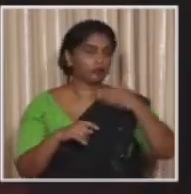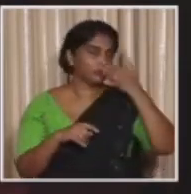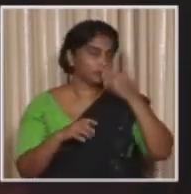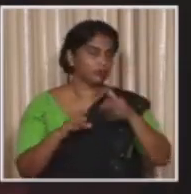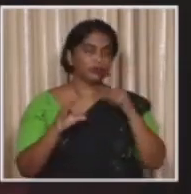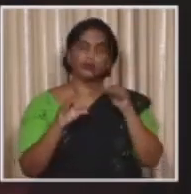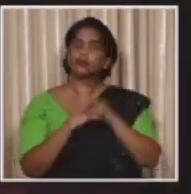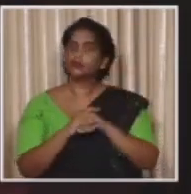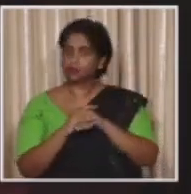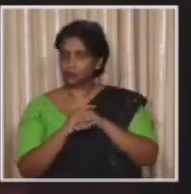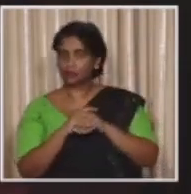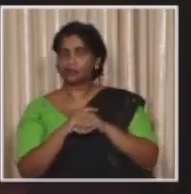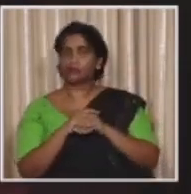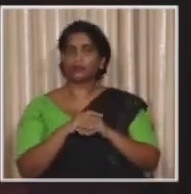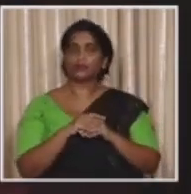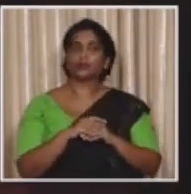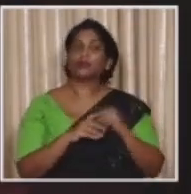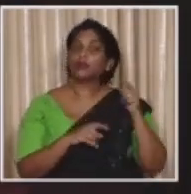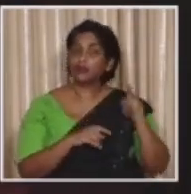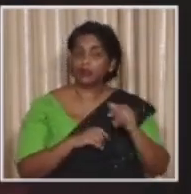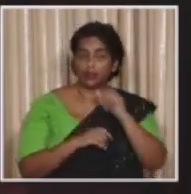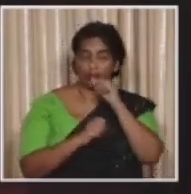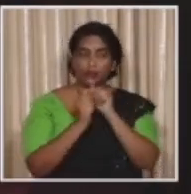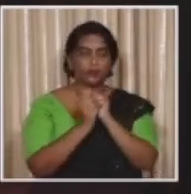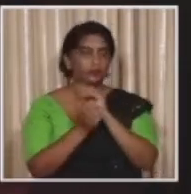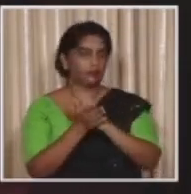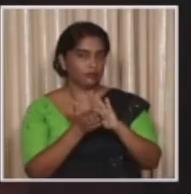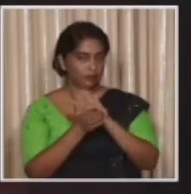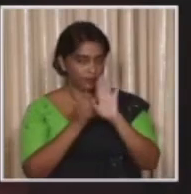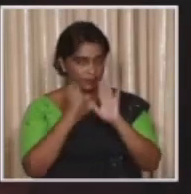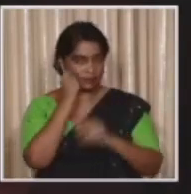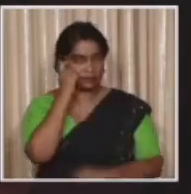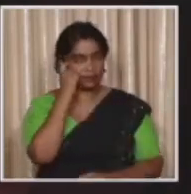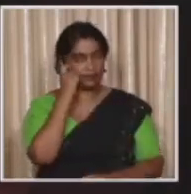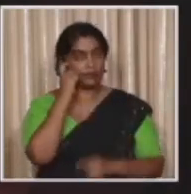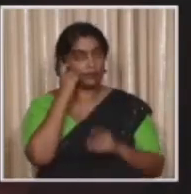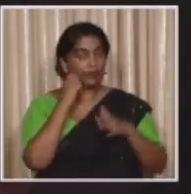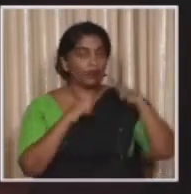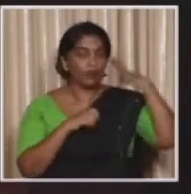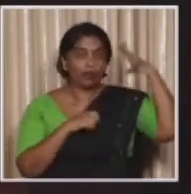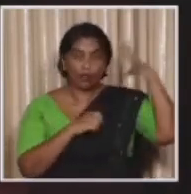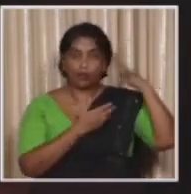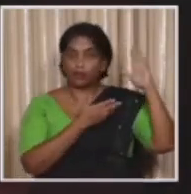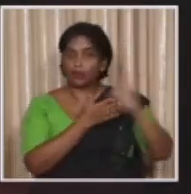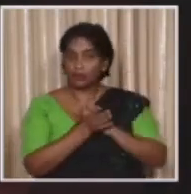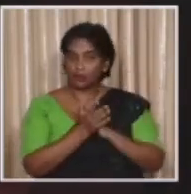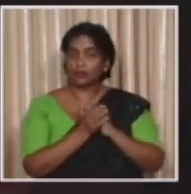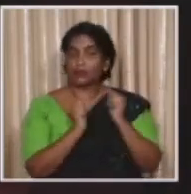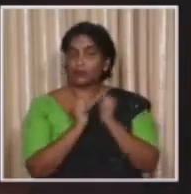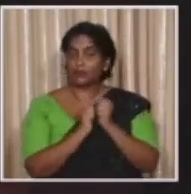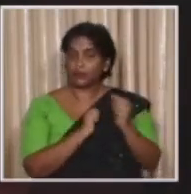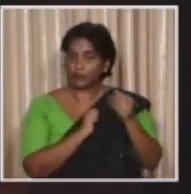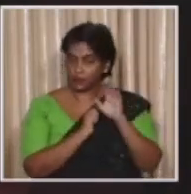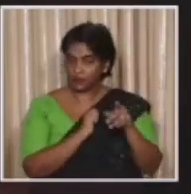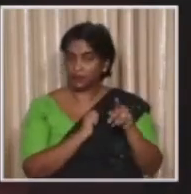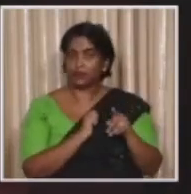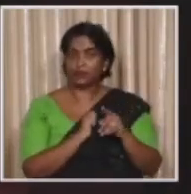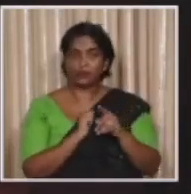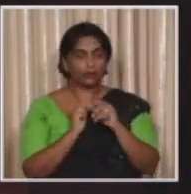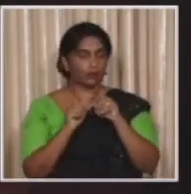ලබා දීම සඳහා ඒ සත්කාරයක් ක්‍රියාත්මක කරා පුනර්ජනනීය බල ශක්ති කේන්ද්‍රයේ